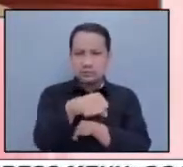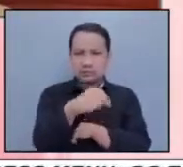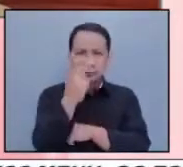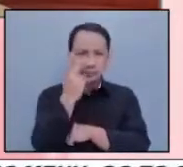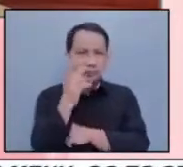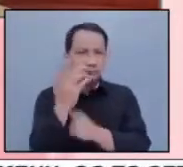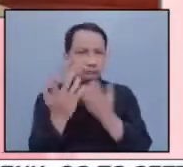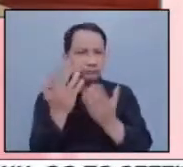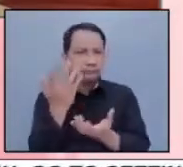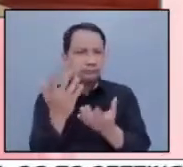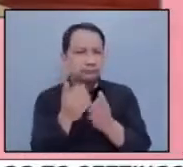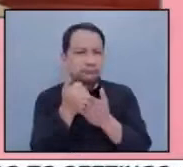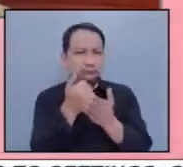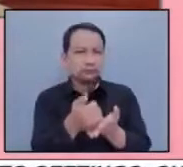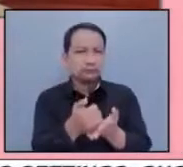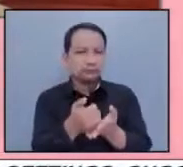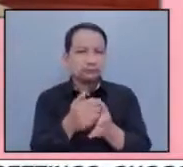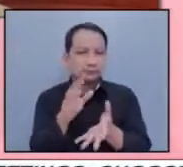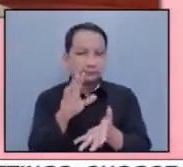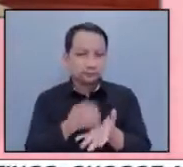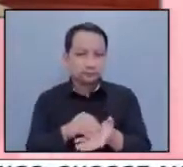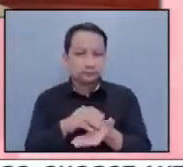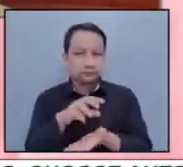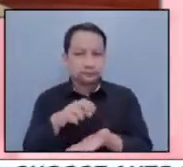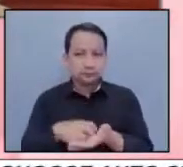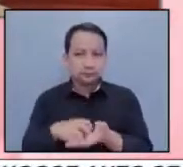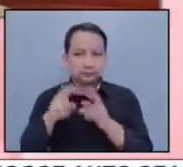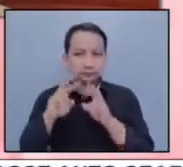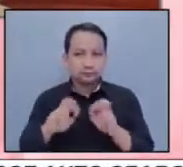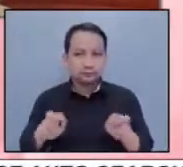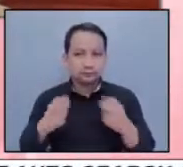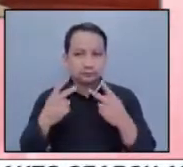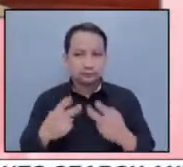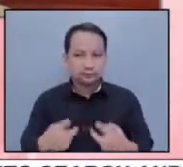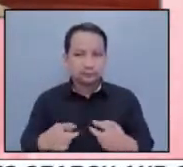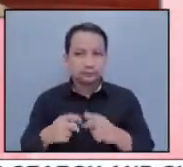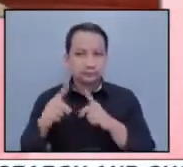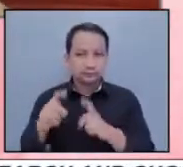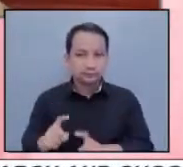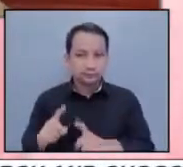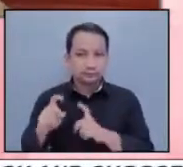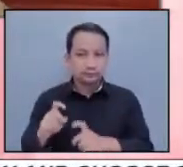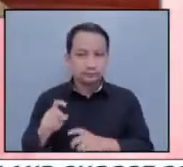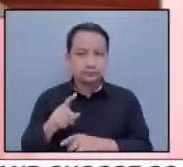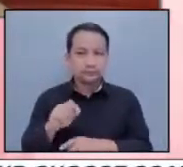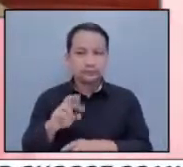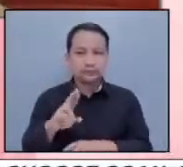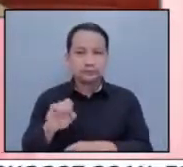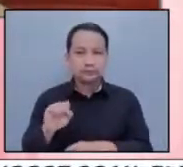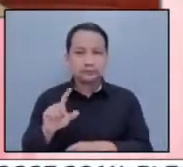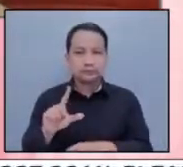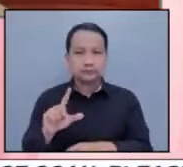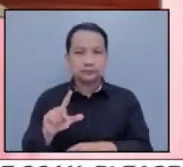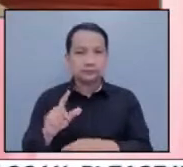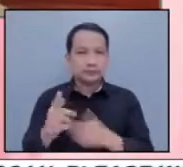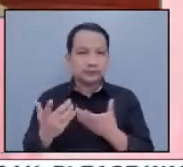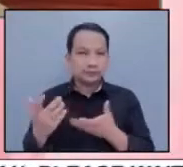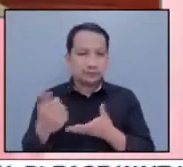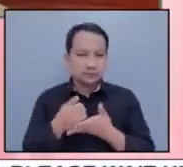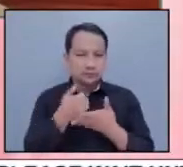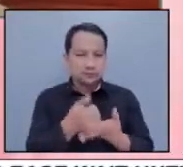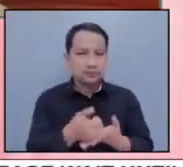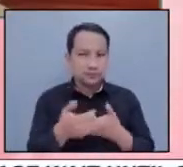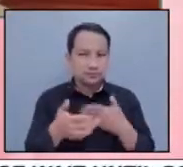makahingi rin kami ng kopya ng inyong mga test result. At kung ano man po yung pwede nating maitulong sa inyo, of